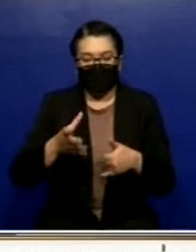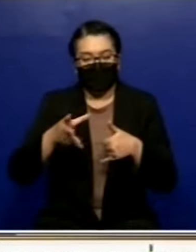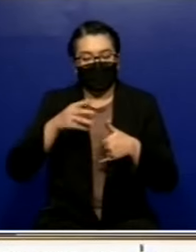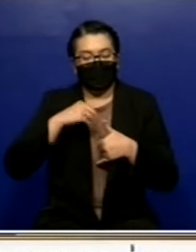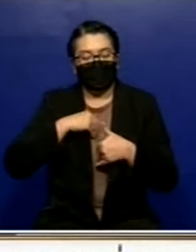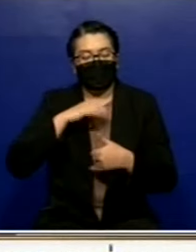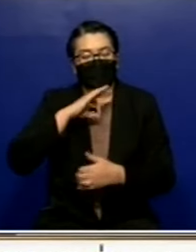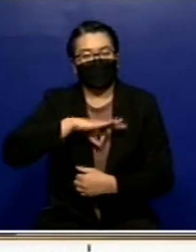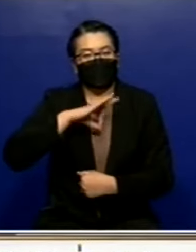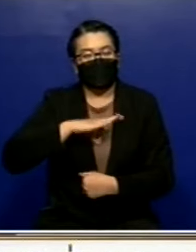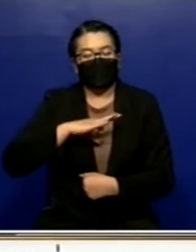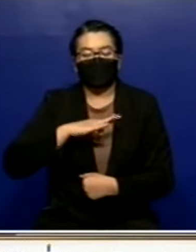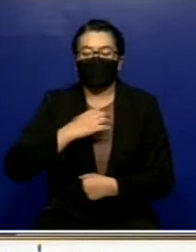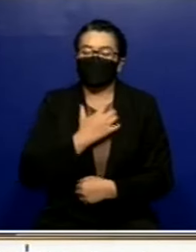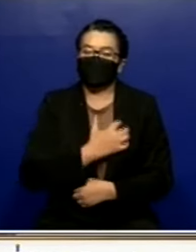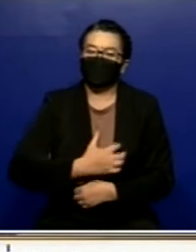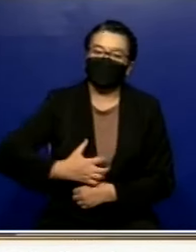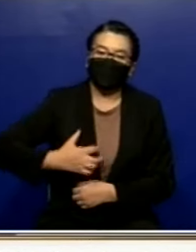บปวด